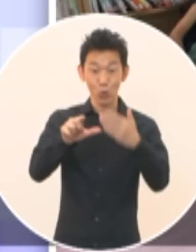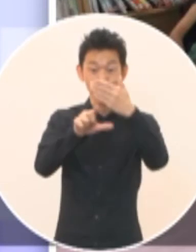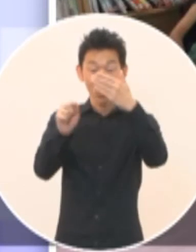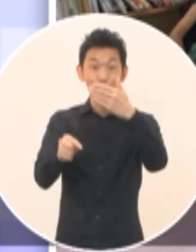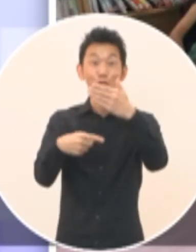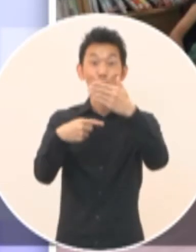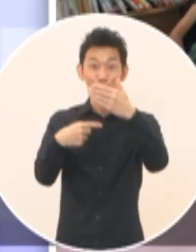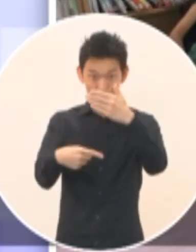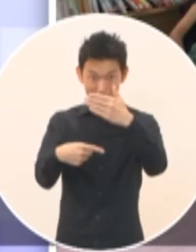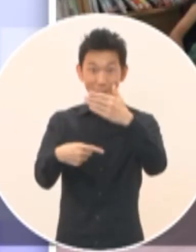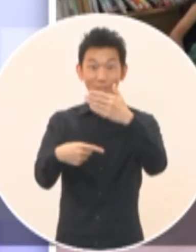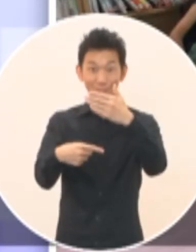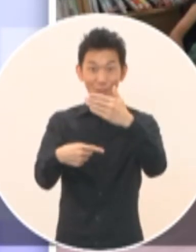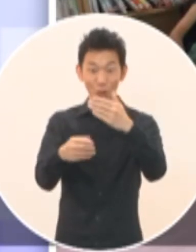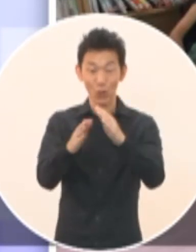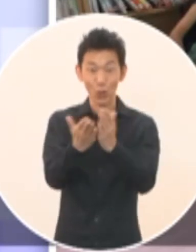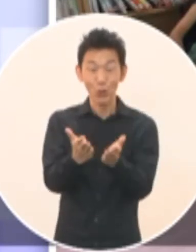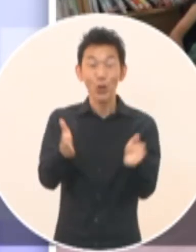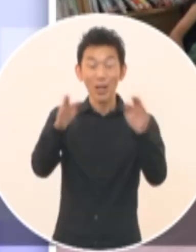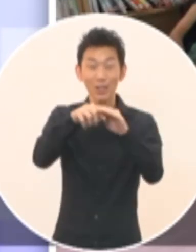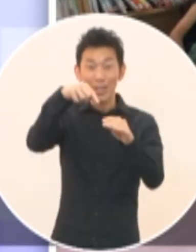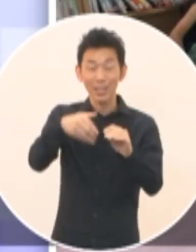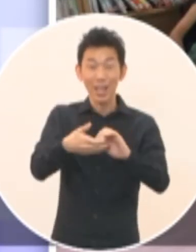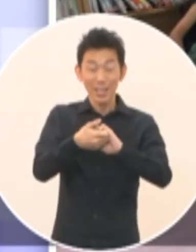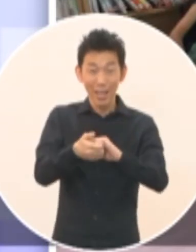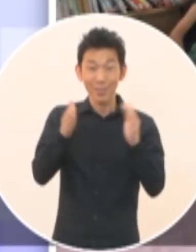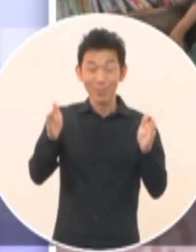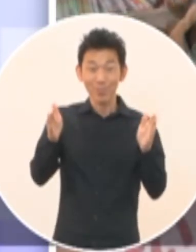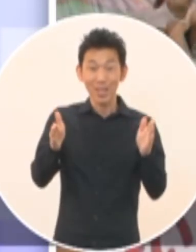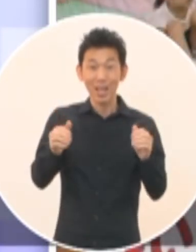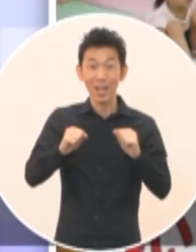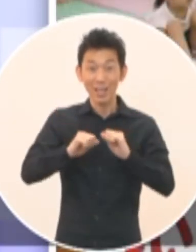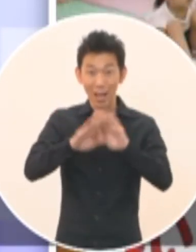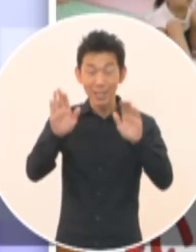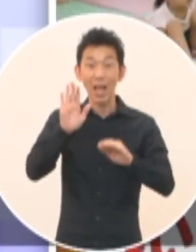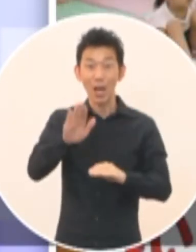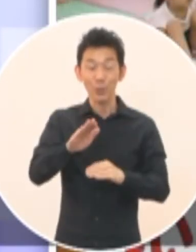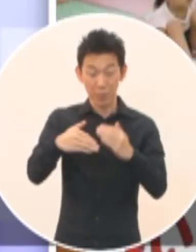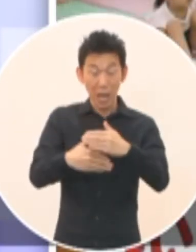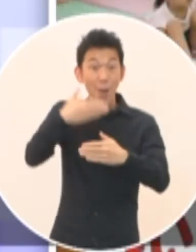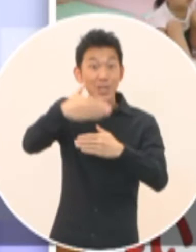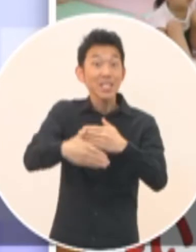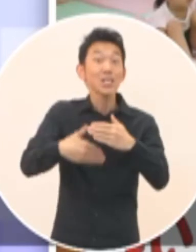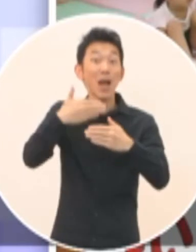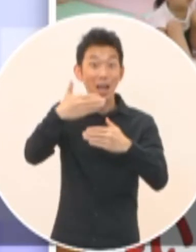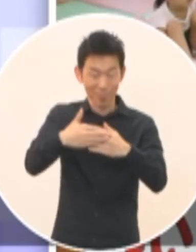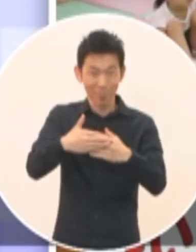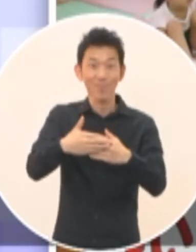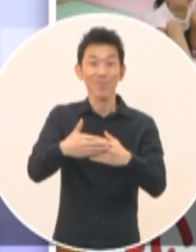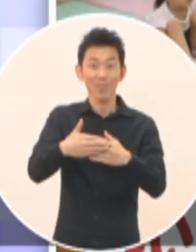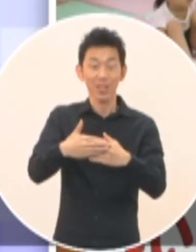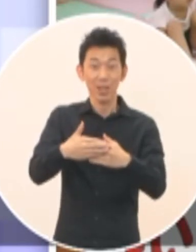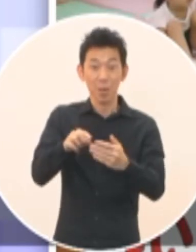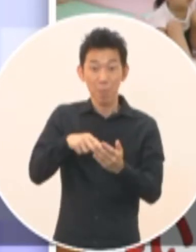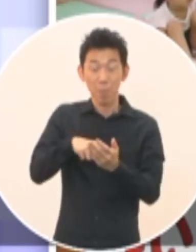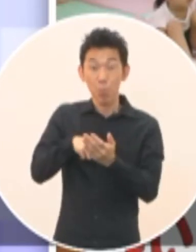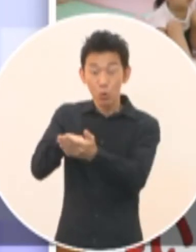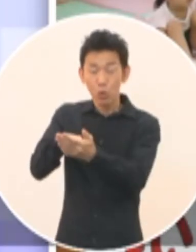9月1日は図書館で定期開催している紙芝居、事前申し込みは不要です。